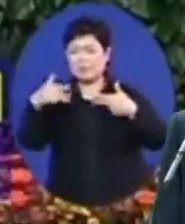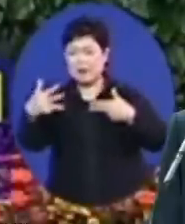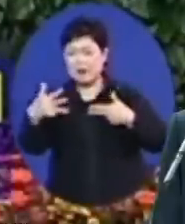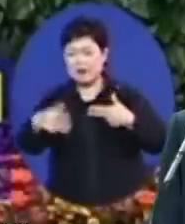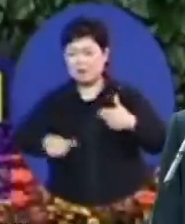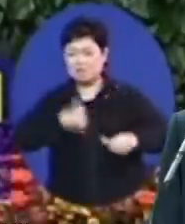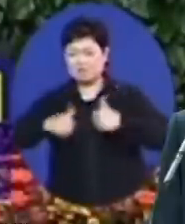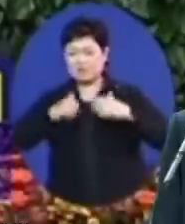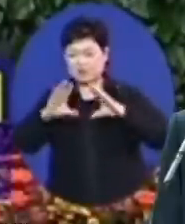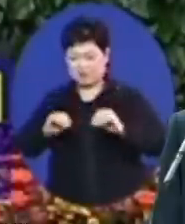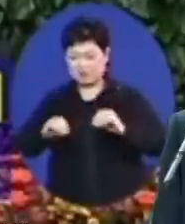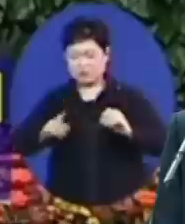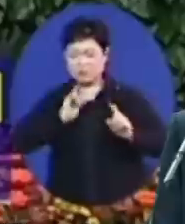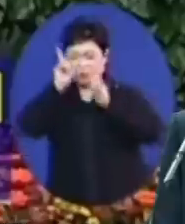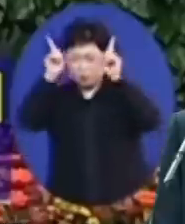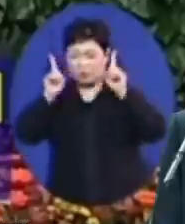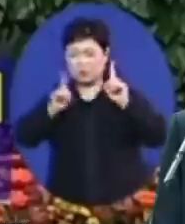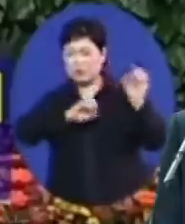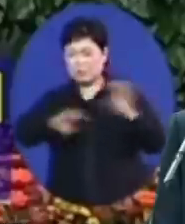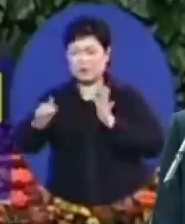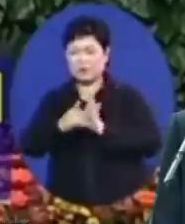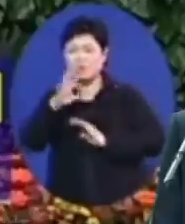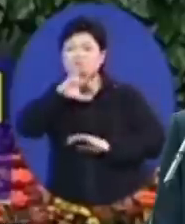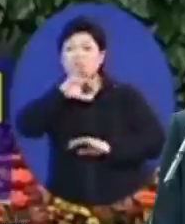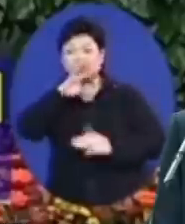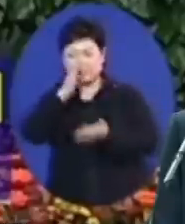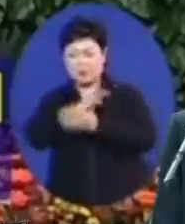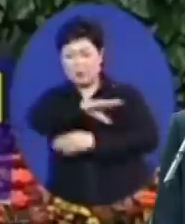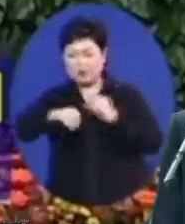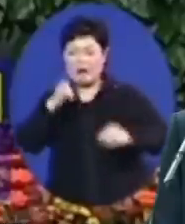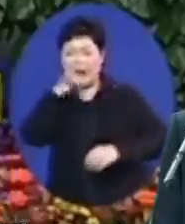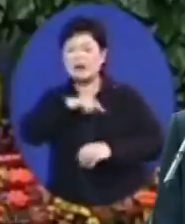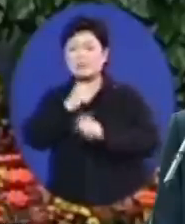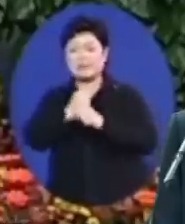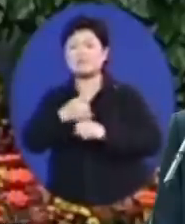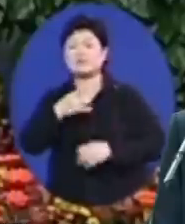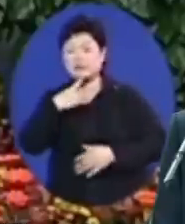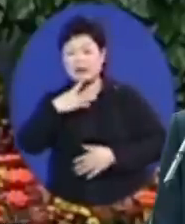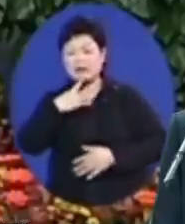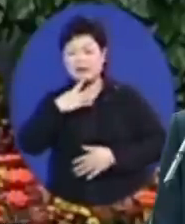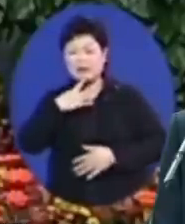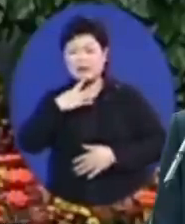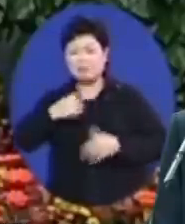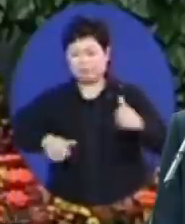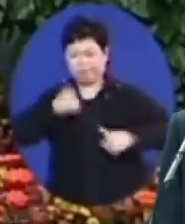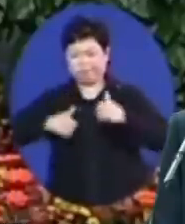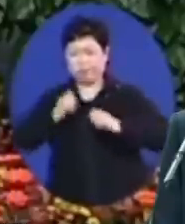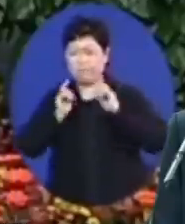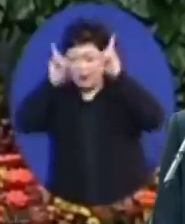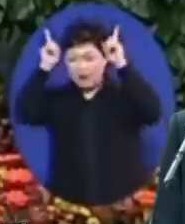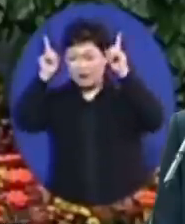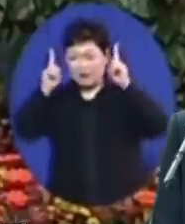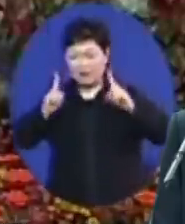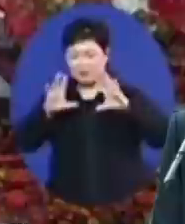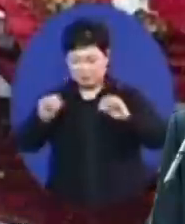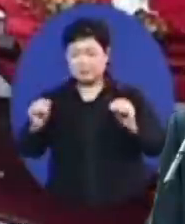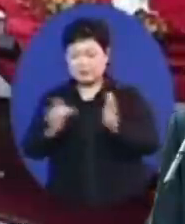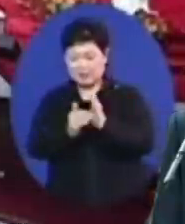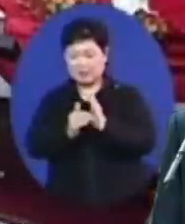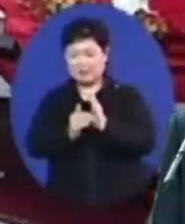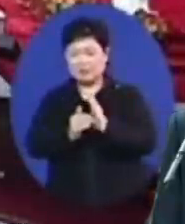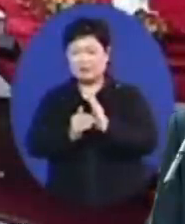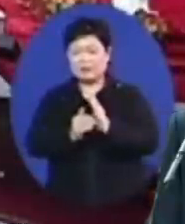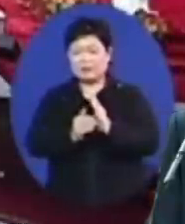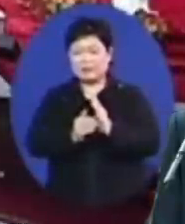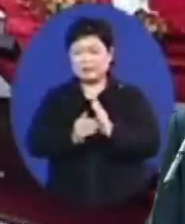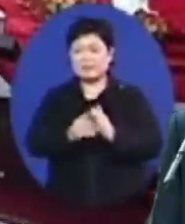버리며 불평하지 말라. 오히려 악을 만들 뿐이라고 말한 것입니다. 우리가 분을 그치고 노를 버리고 불평하지 말아야 악이